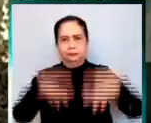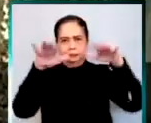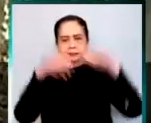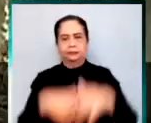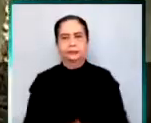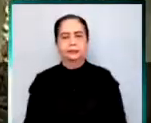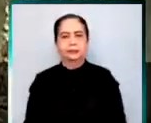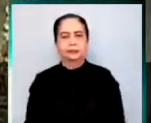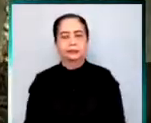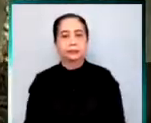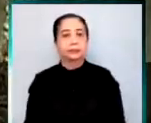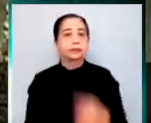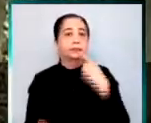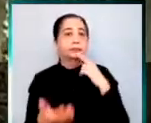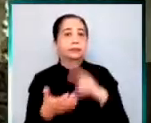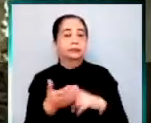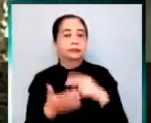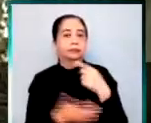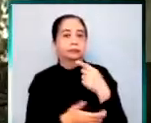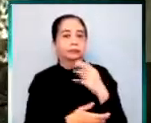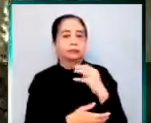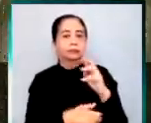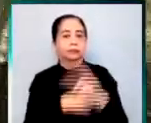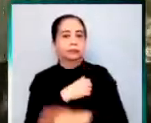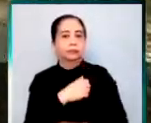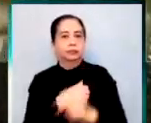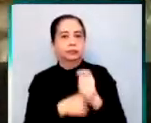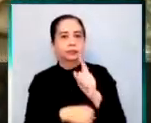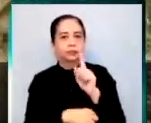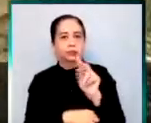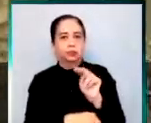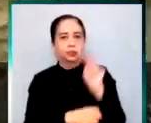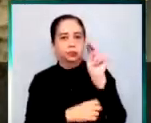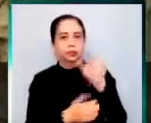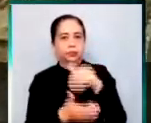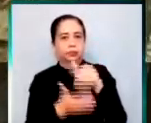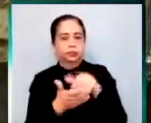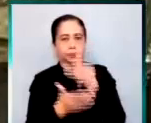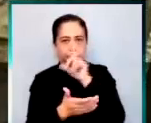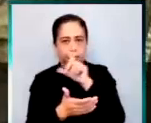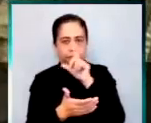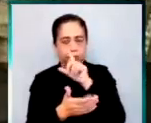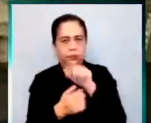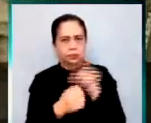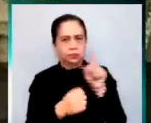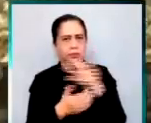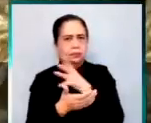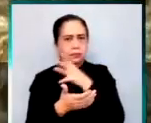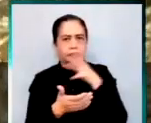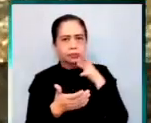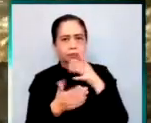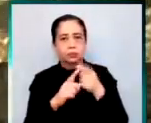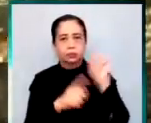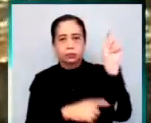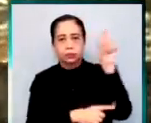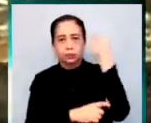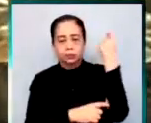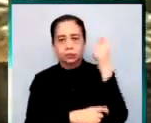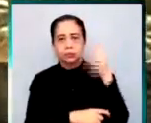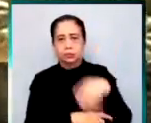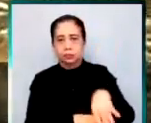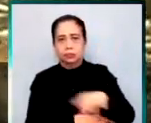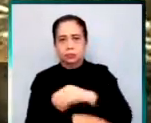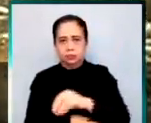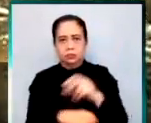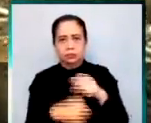Sa ulat naman ng GMA Regional TV 1 North Central Luzon, ilang magsasaka na taga Tuguegarao City, Cagayan ang